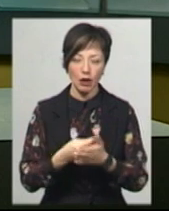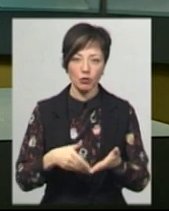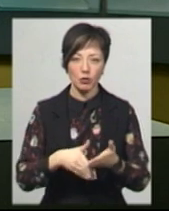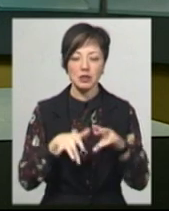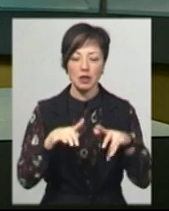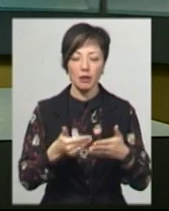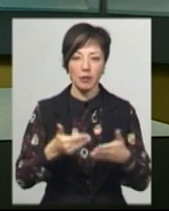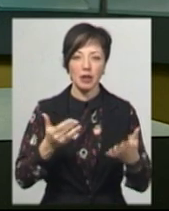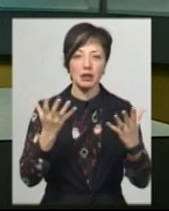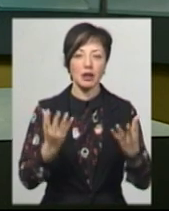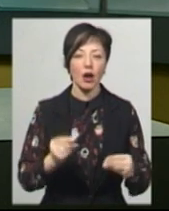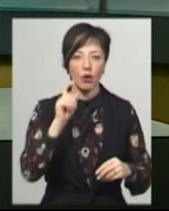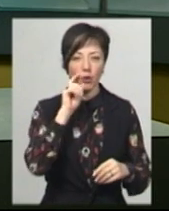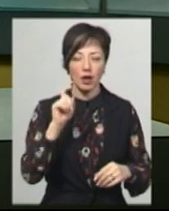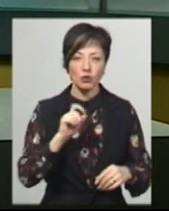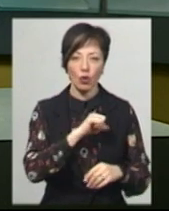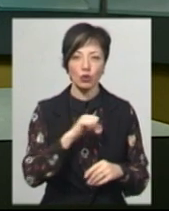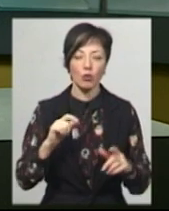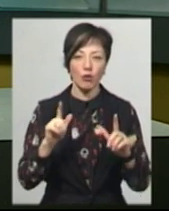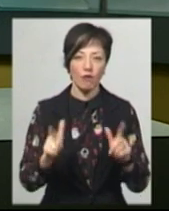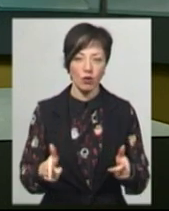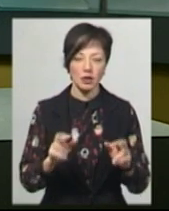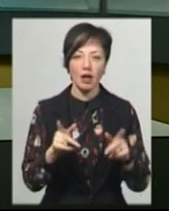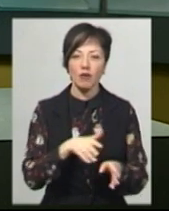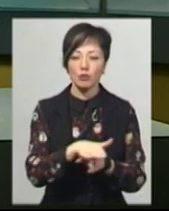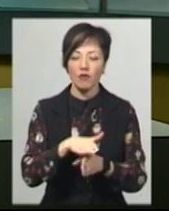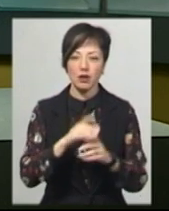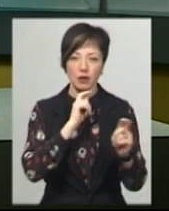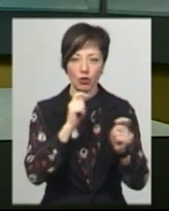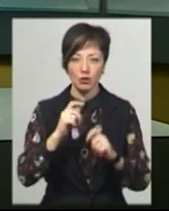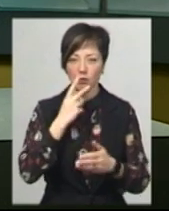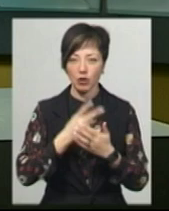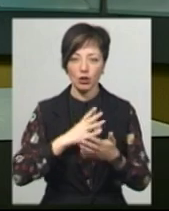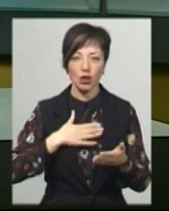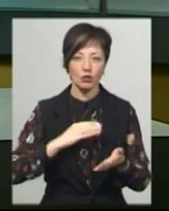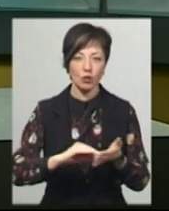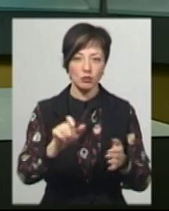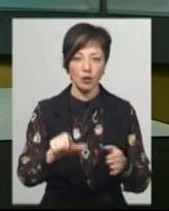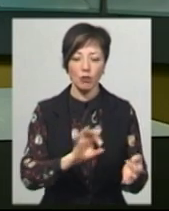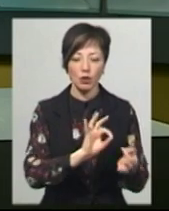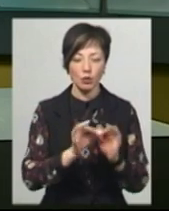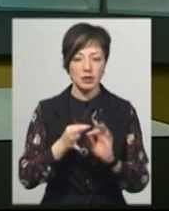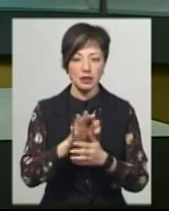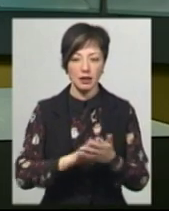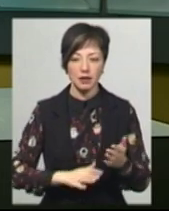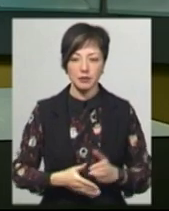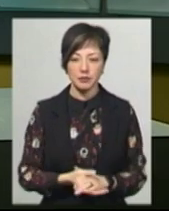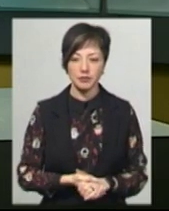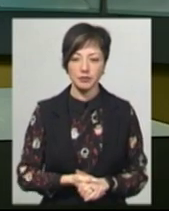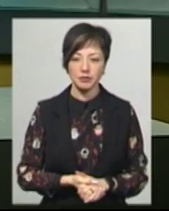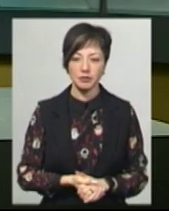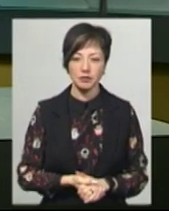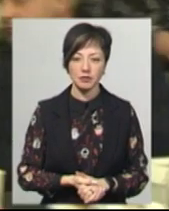відбувся напередодні Дня українського добровольця. Як відбувалось нагородження, бачила наша знімальна група. Подробиці далі у сюжеті.